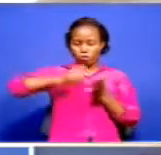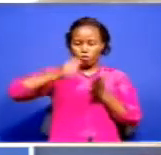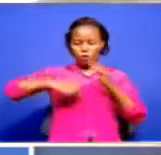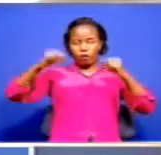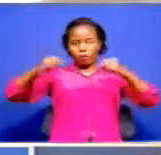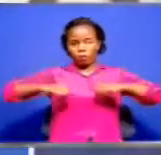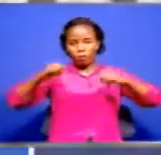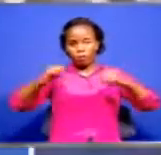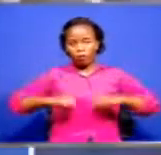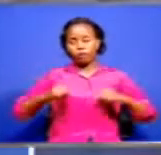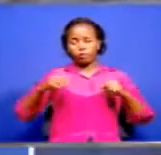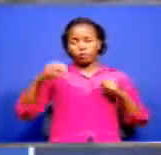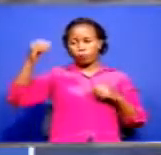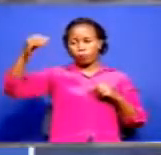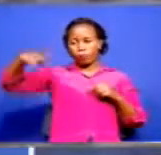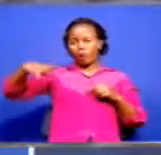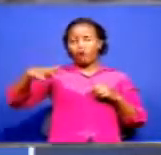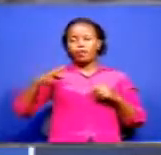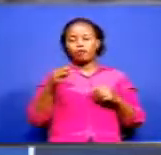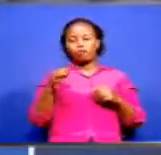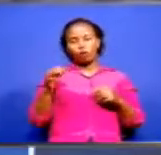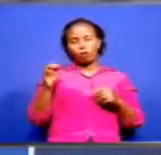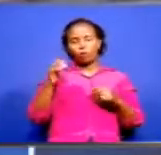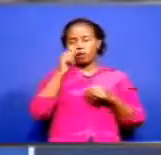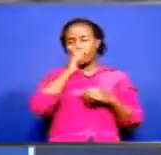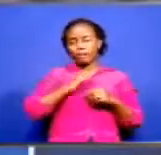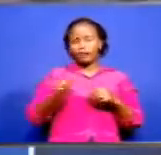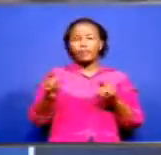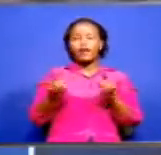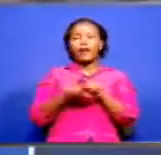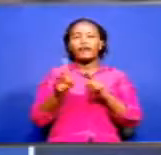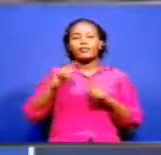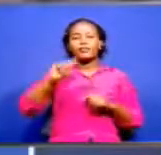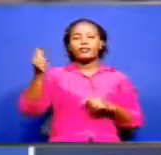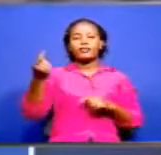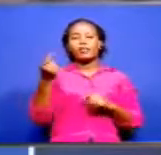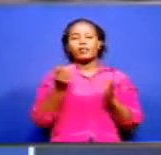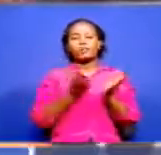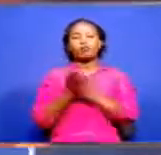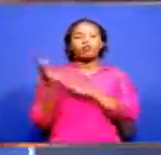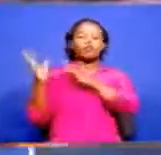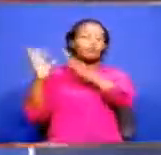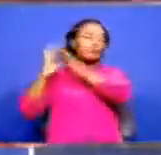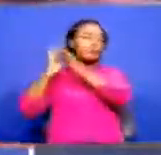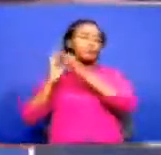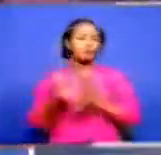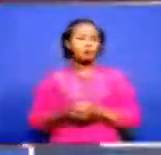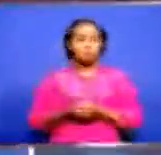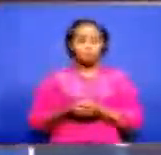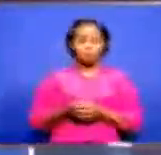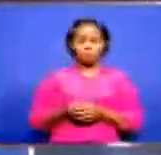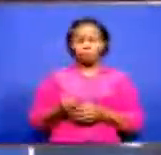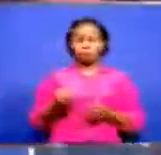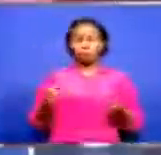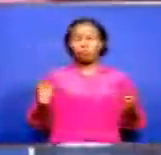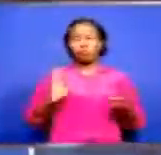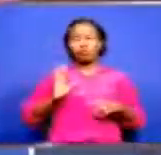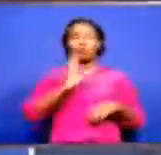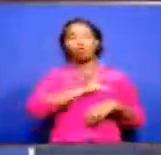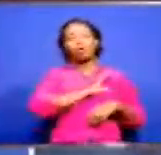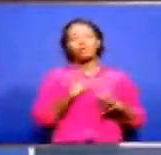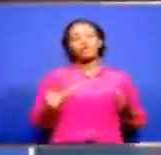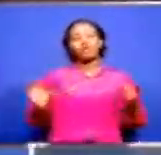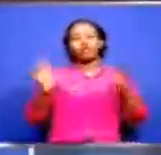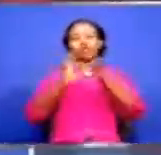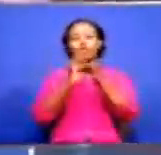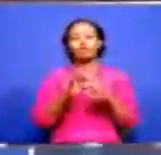gesi kutoka Tanzania hadi humu nchini pamoja na ushirikiano wa kitamaduni. Tume ya pamoja inatakiwa kubuni mkakati wa